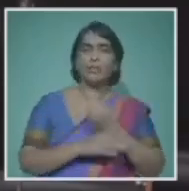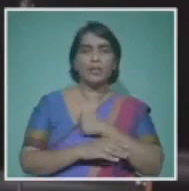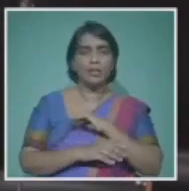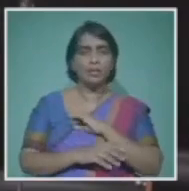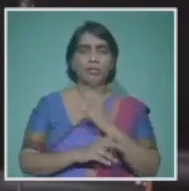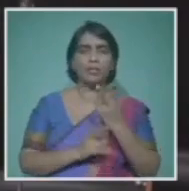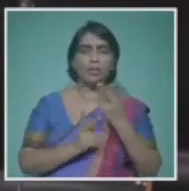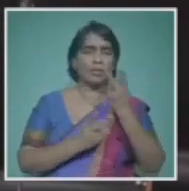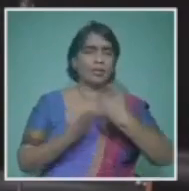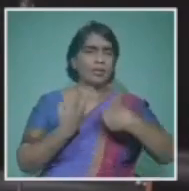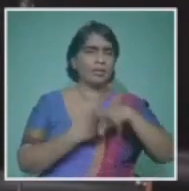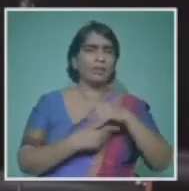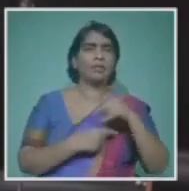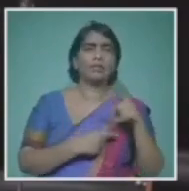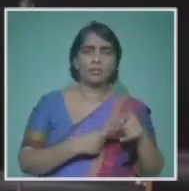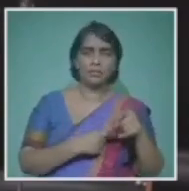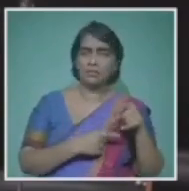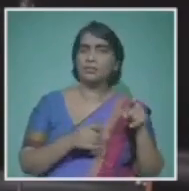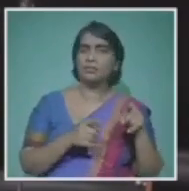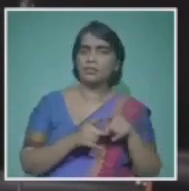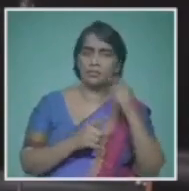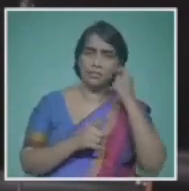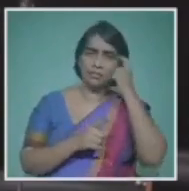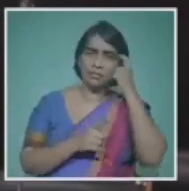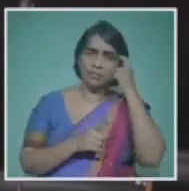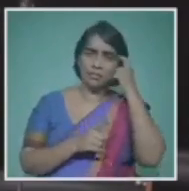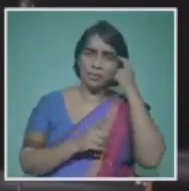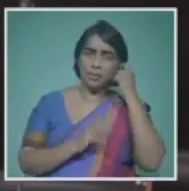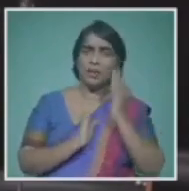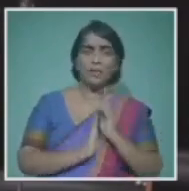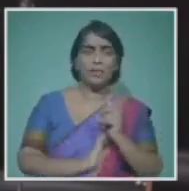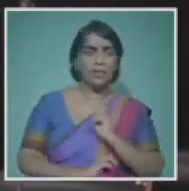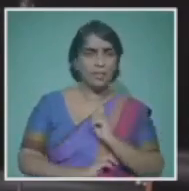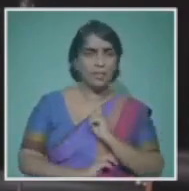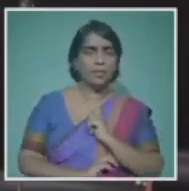මේ මිශ්‍රණයක් ඇති වෙලා තියෙනවා මේ ධර්මයයි